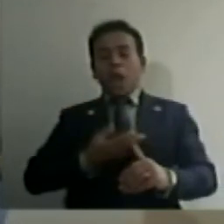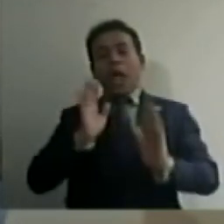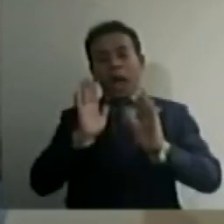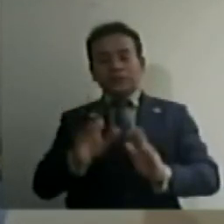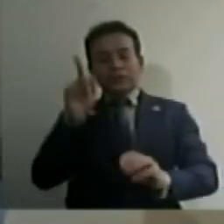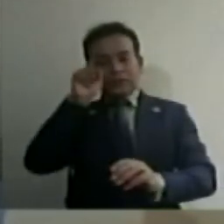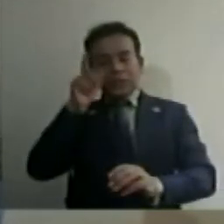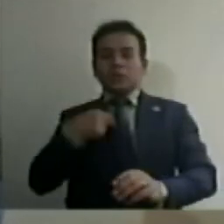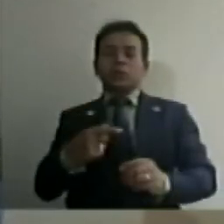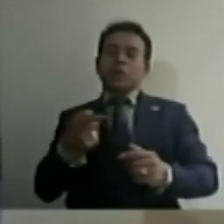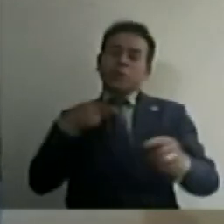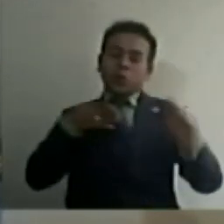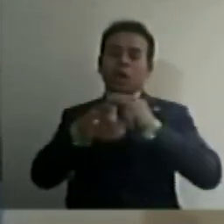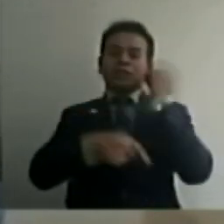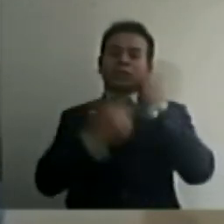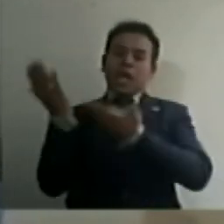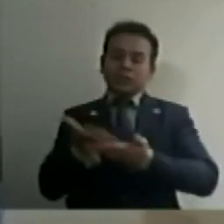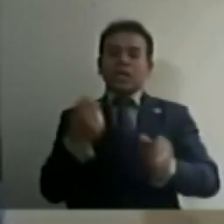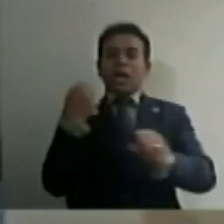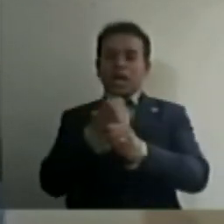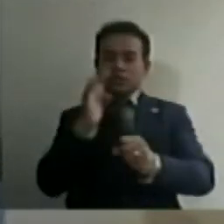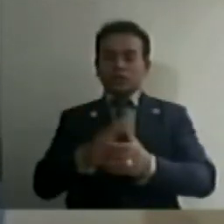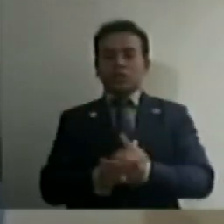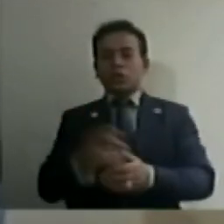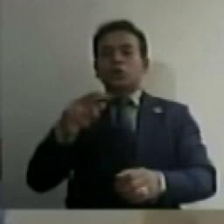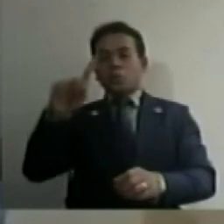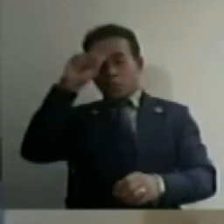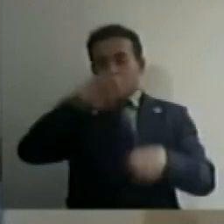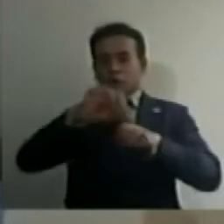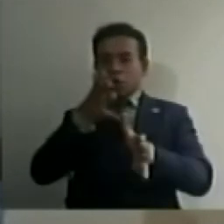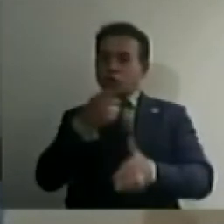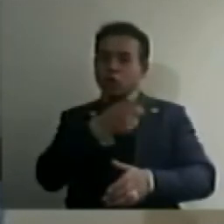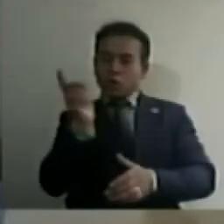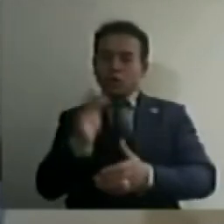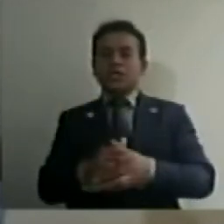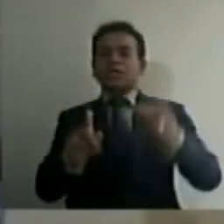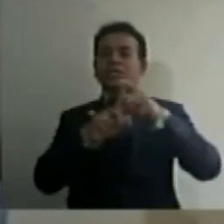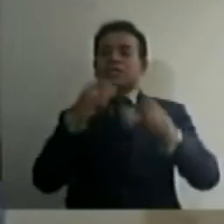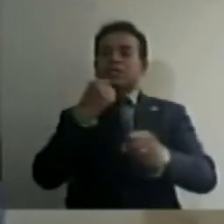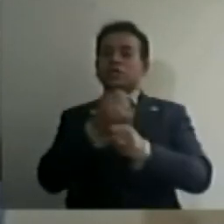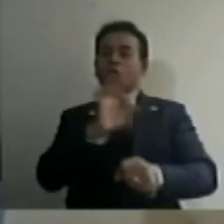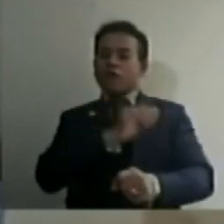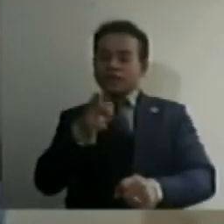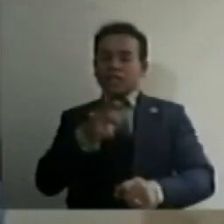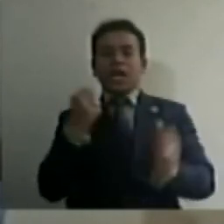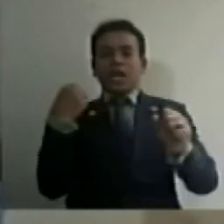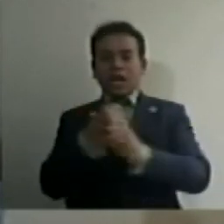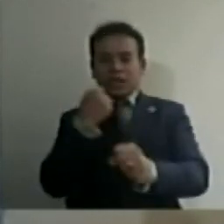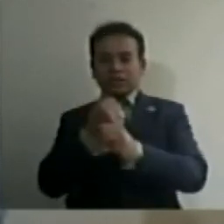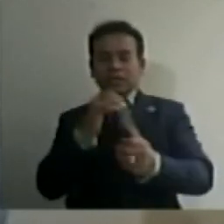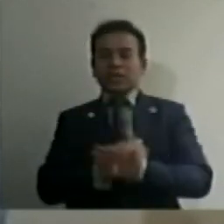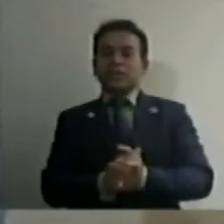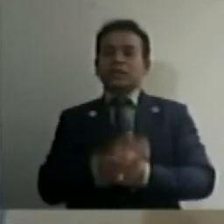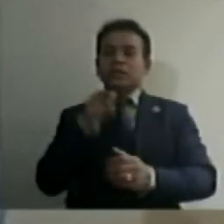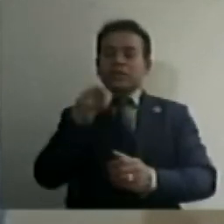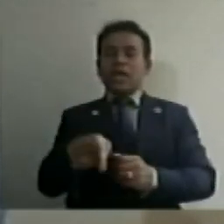কাজ করছে, বিশেষ করে কোভিড হাসপাতালে যারা ঝুঁকি নিয়ে কাজ করছে, সেই কোভিডমন্ত্রী হাসপাতালে যারা আছেন